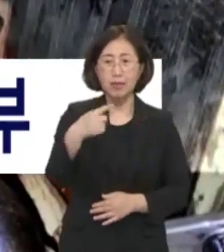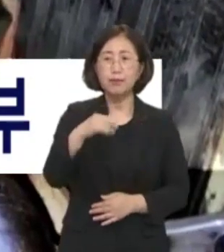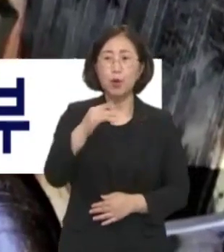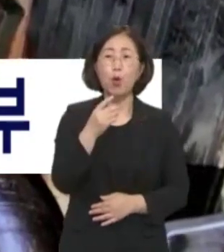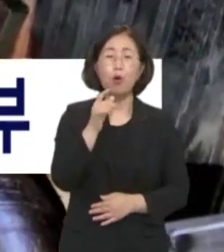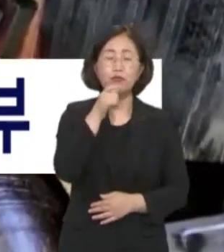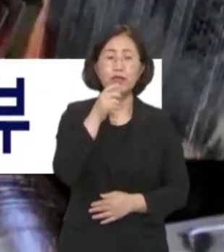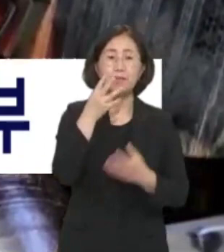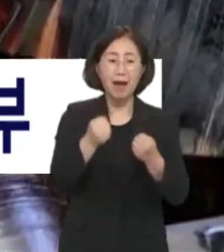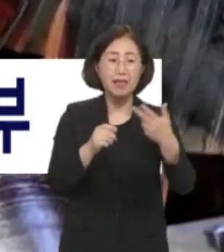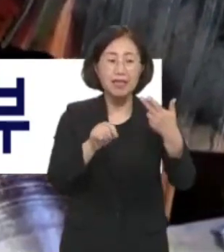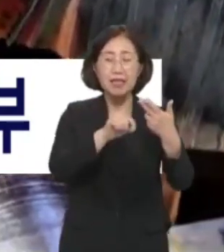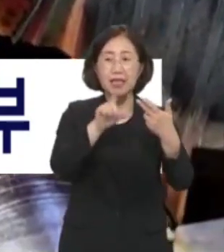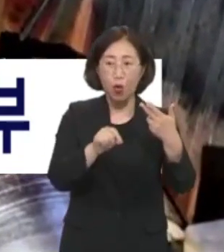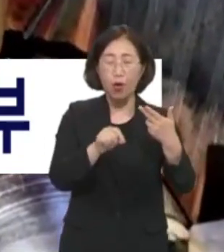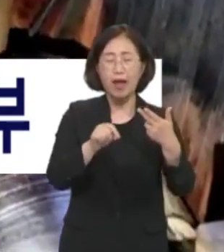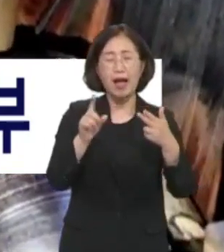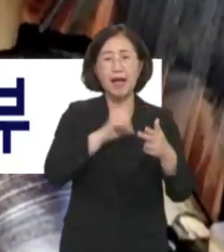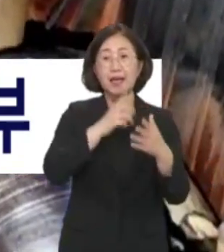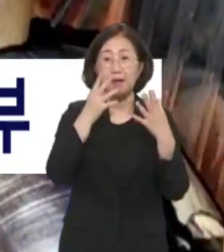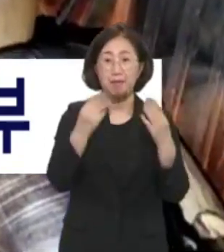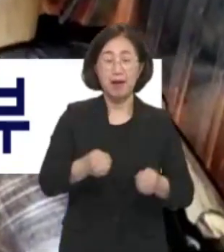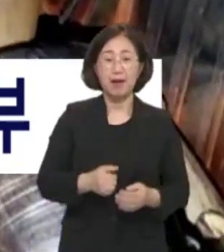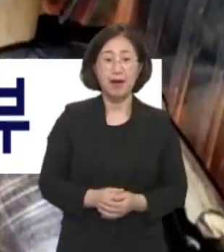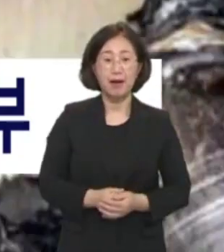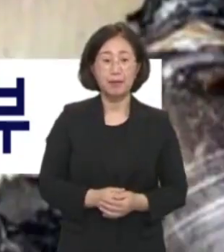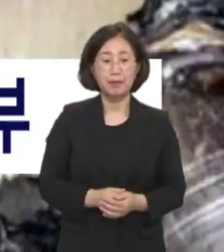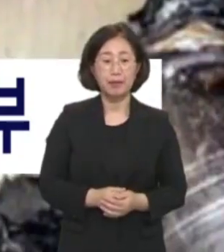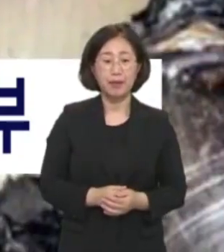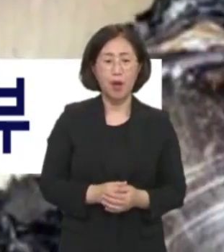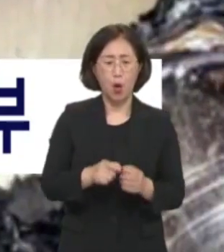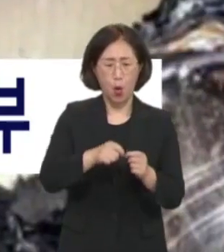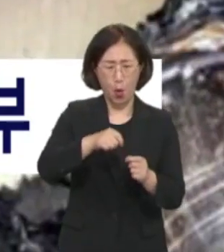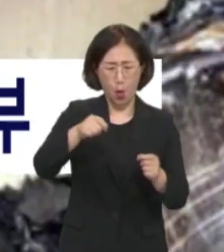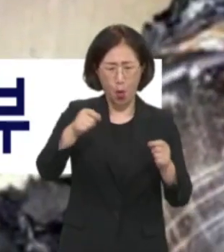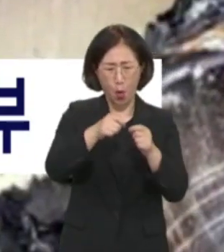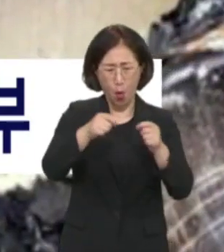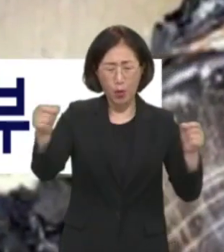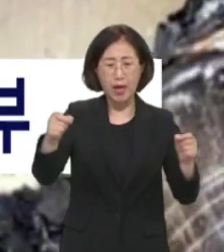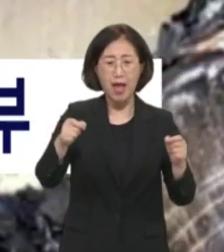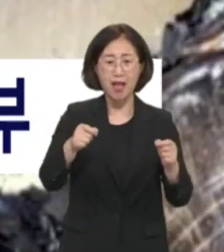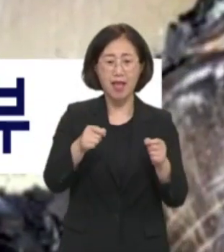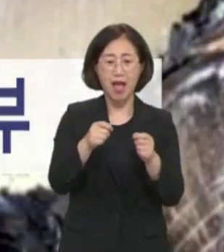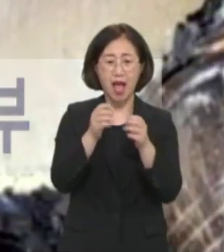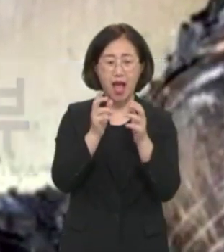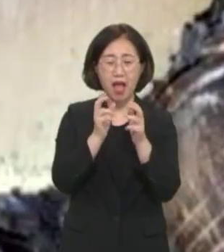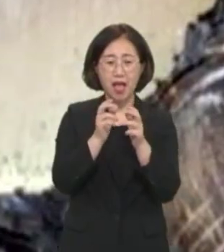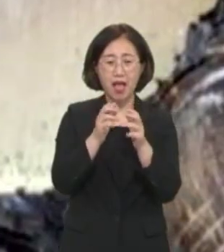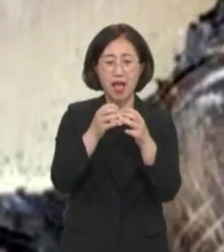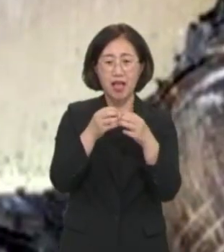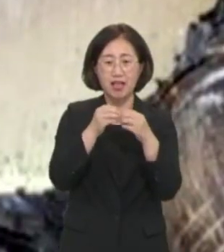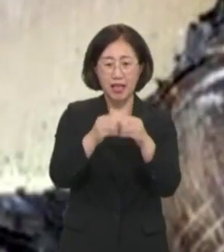건수가 11건으로 가장 많았습니다. 소방본부는 오래된 김치냉장고는 정기 점검을 받고